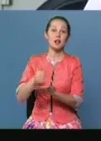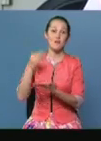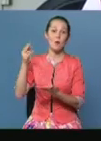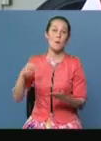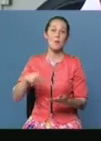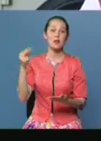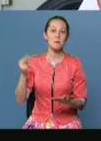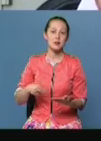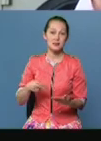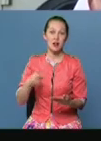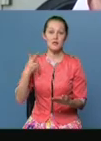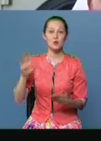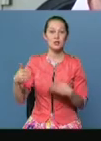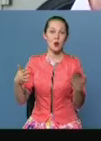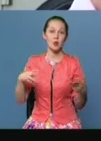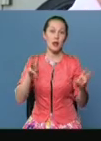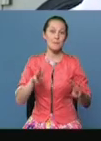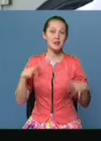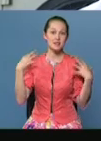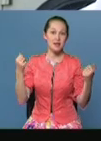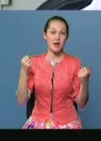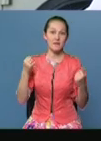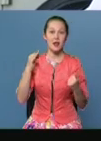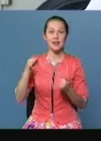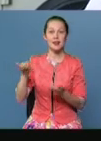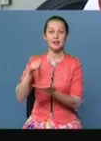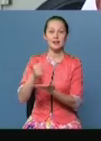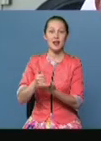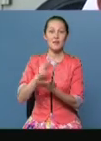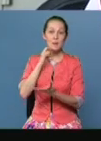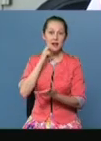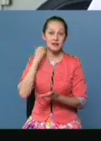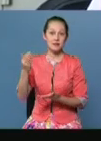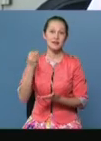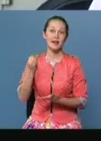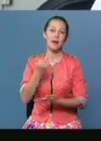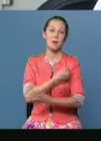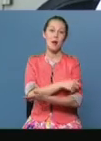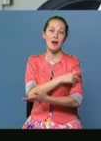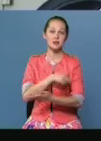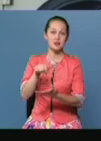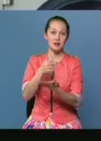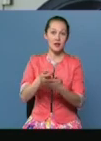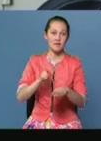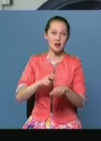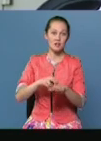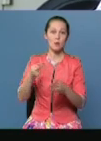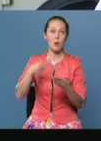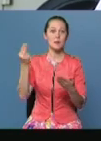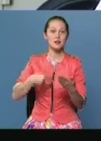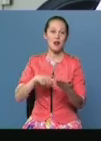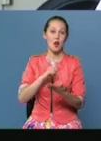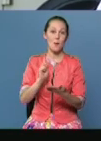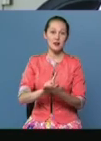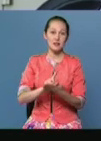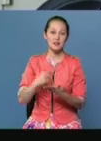соглашение трехстороннее. Минздрав, глава Балезинского района и главный врач районной больницы, в котором прописали обязательства. Самое